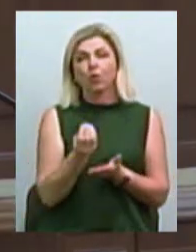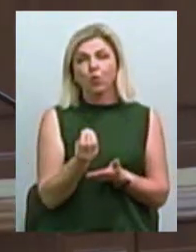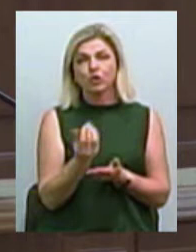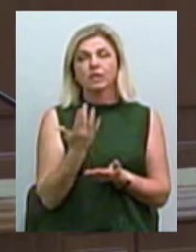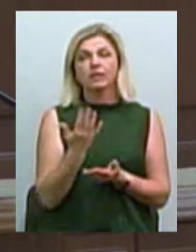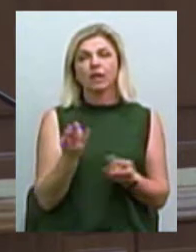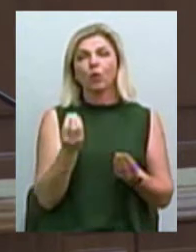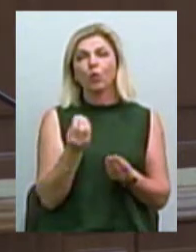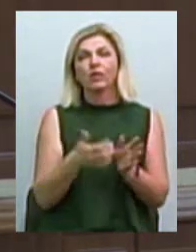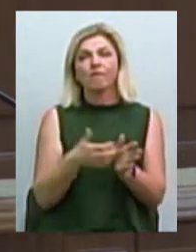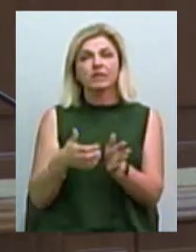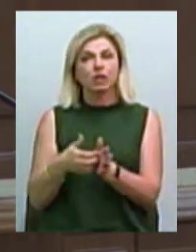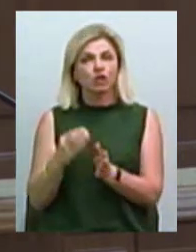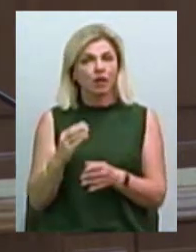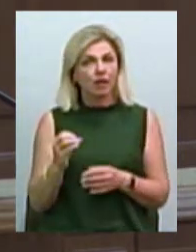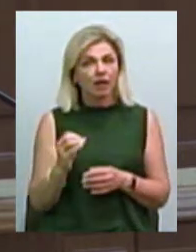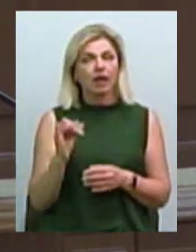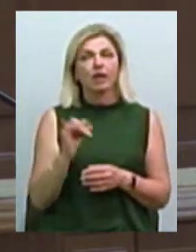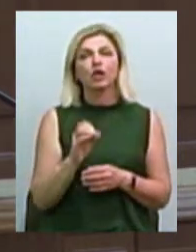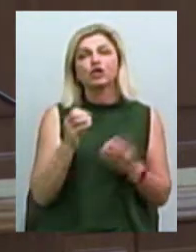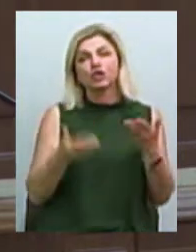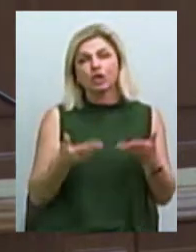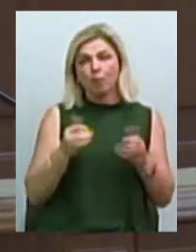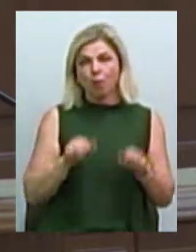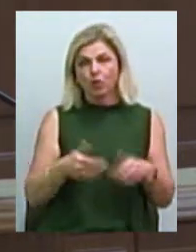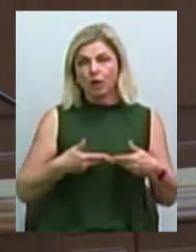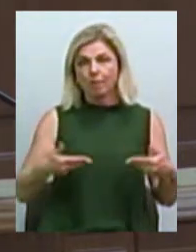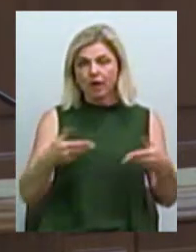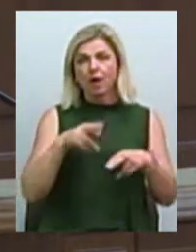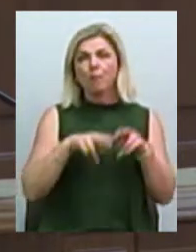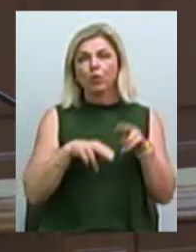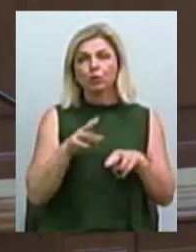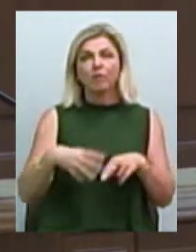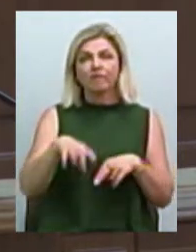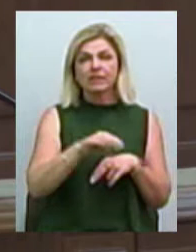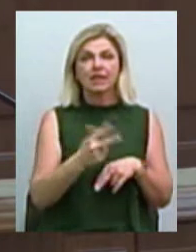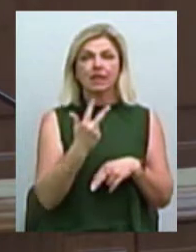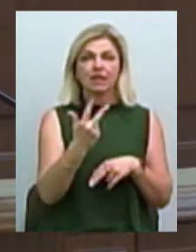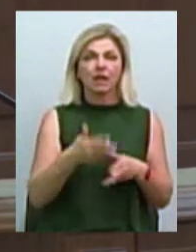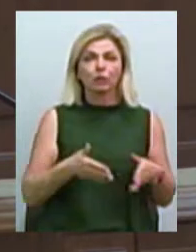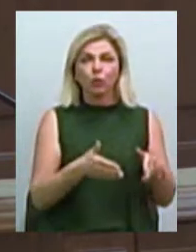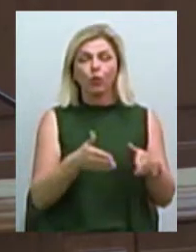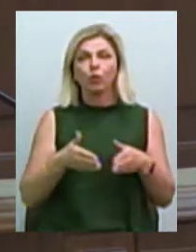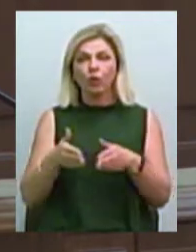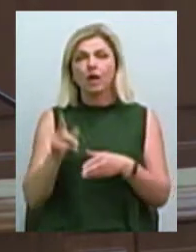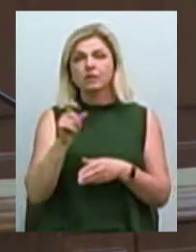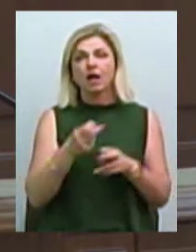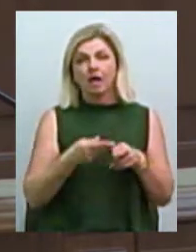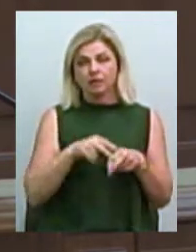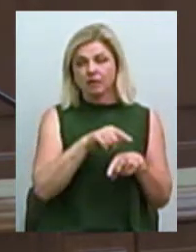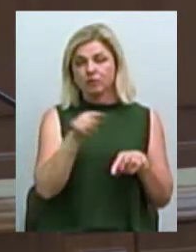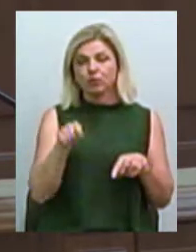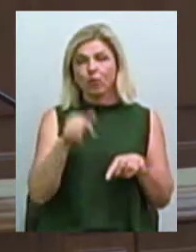скільки грошей не вистачає, і чи можемо ми побудувати всі ці 3 дороги за час цього року